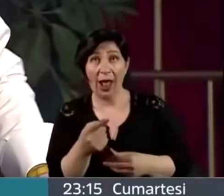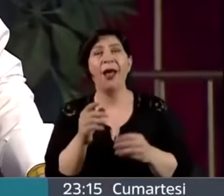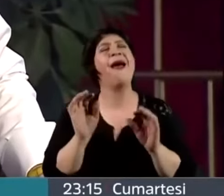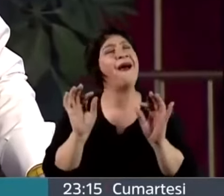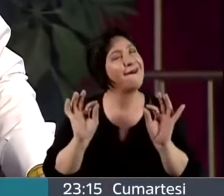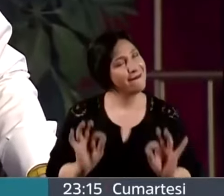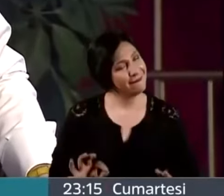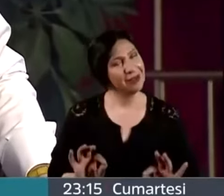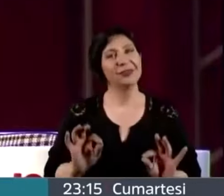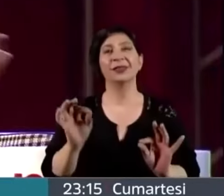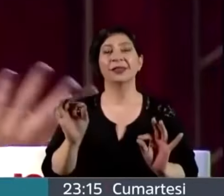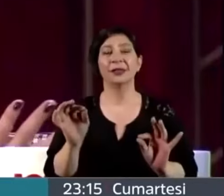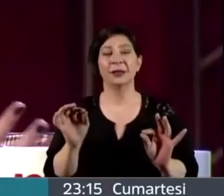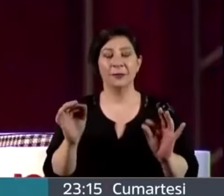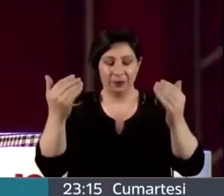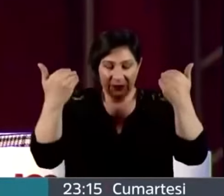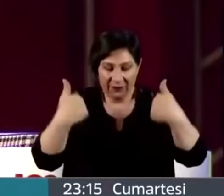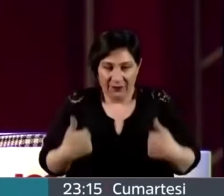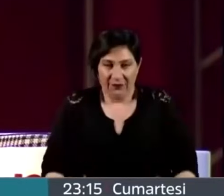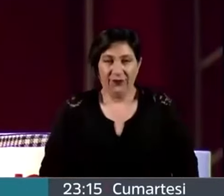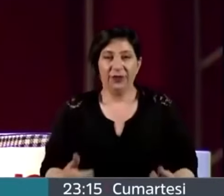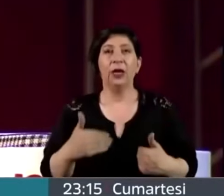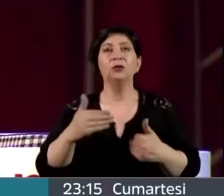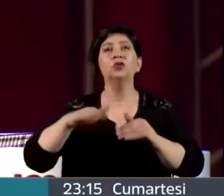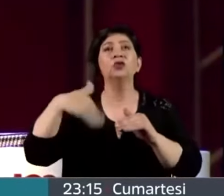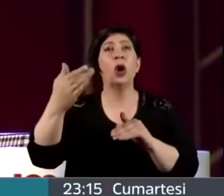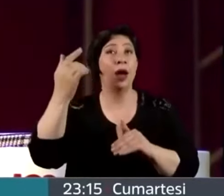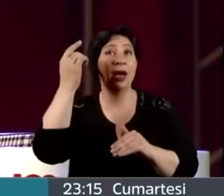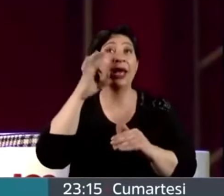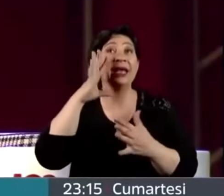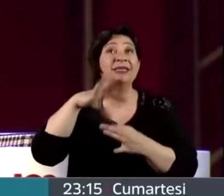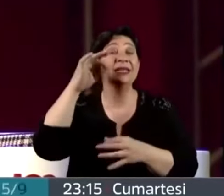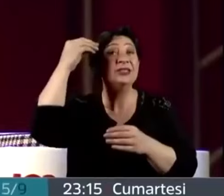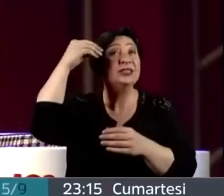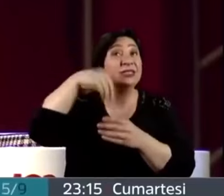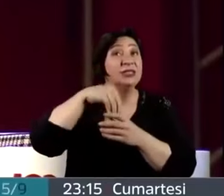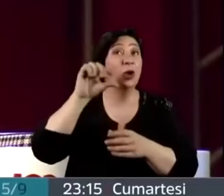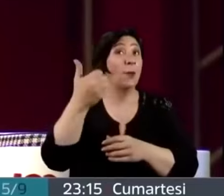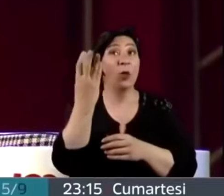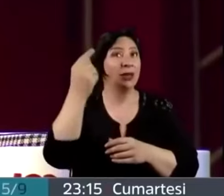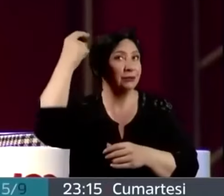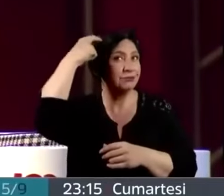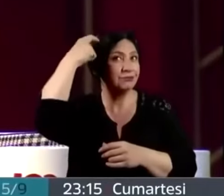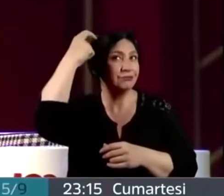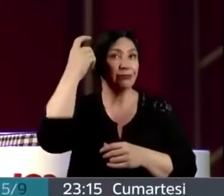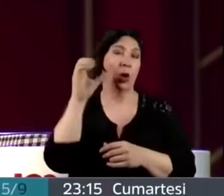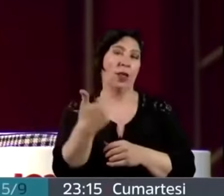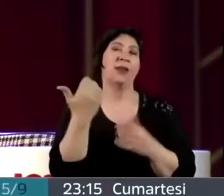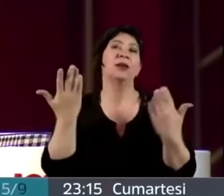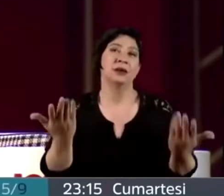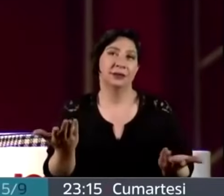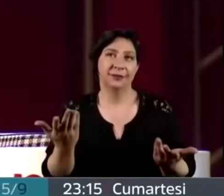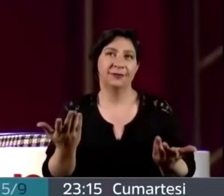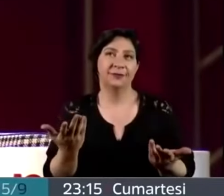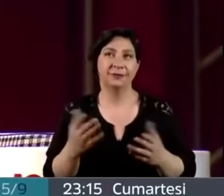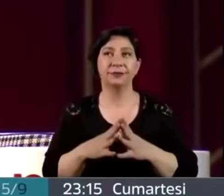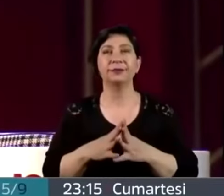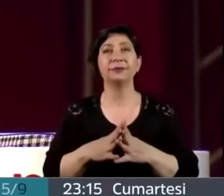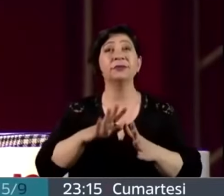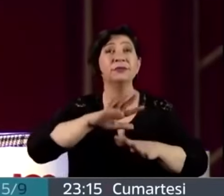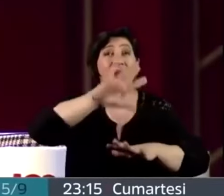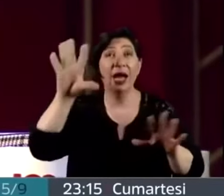Kesinlikle. Zaten tabii fizikten sonra insanlar bence de daha beyin olarak yani bir bakması